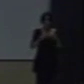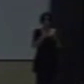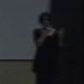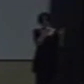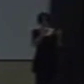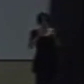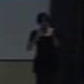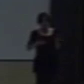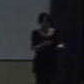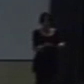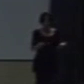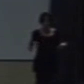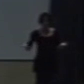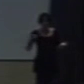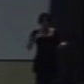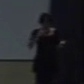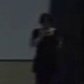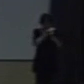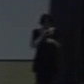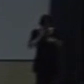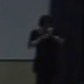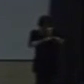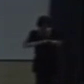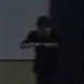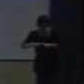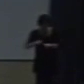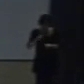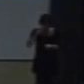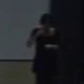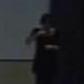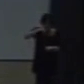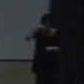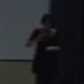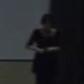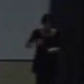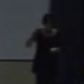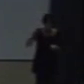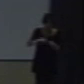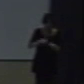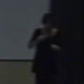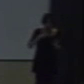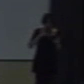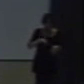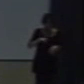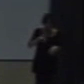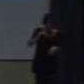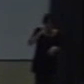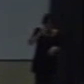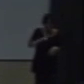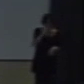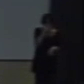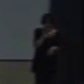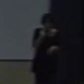i una correcta posada en pàgina. Aquest procés, perfeccionat durant anys, s'està desvirtuant ràpidament per la manca de recursos i també, per què no